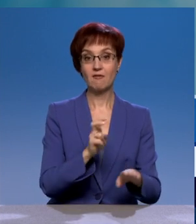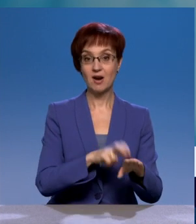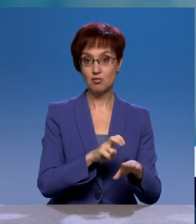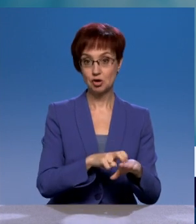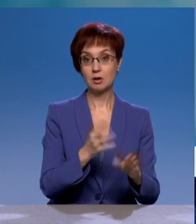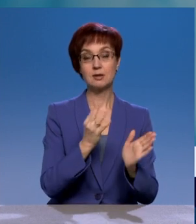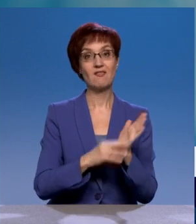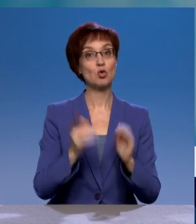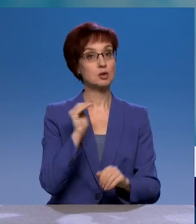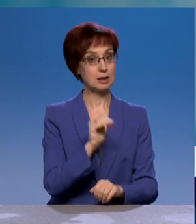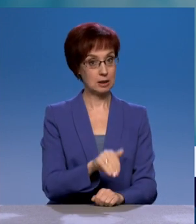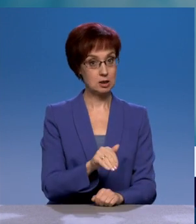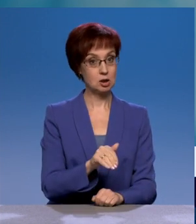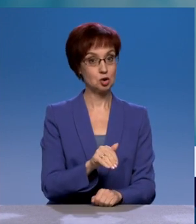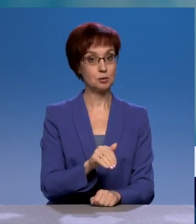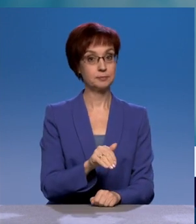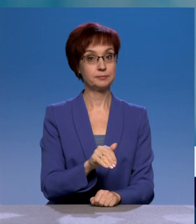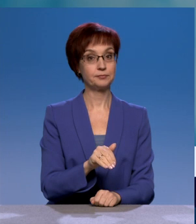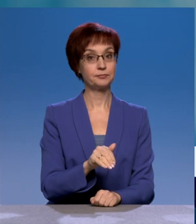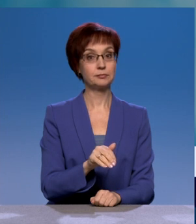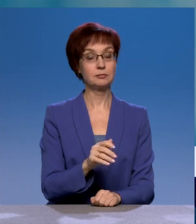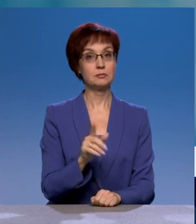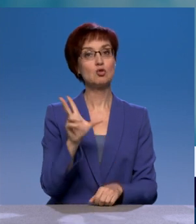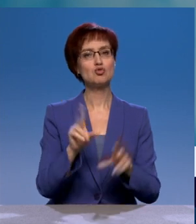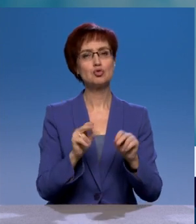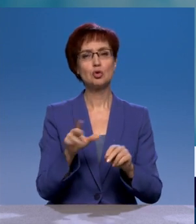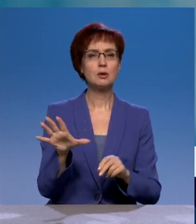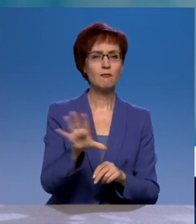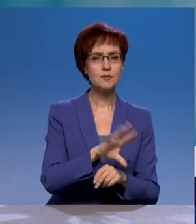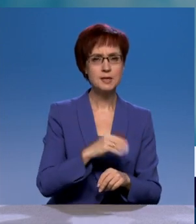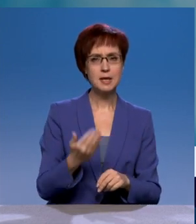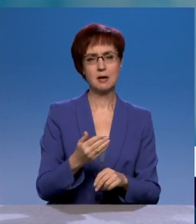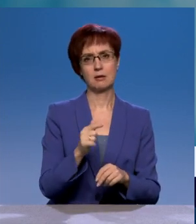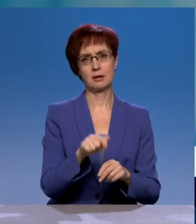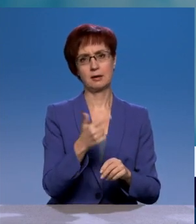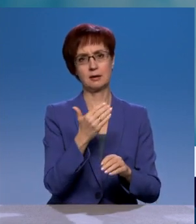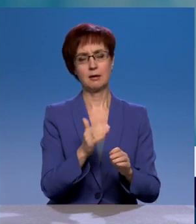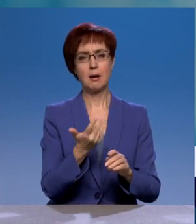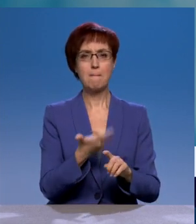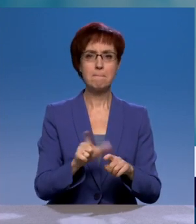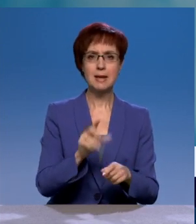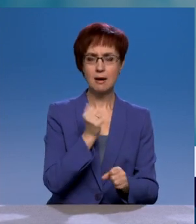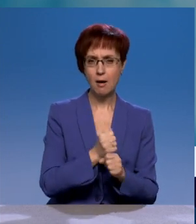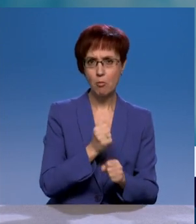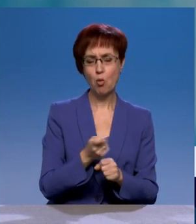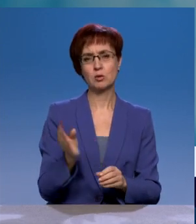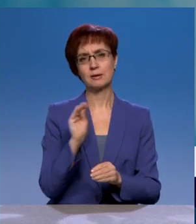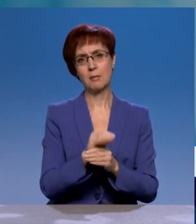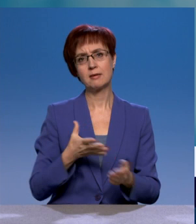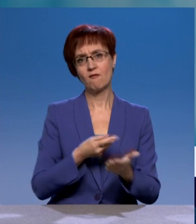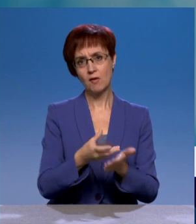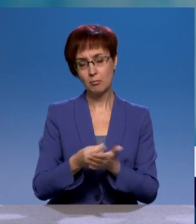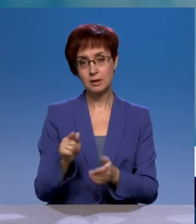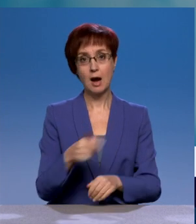90 тысяч. Это с учетом всех переработок, с учетом всех дополнительных выплат. А у медсестры примерно половина